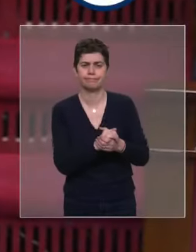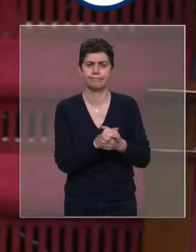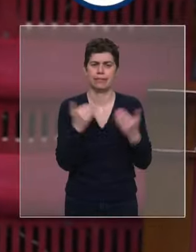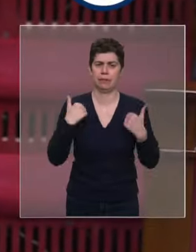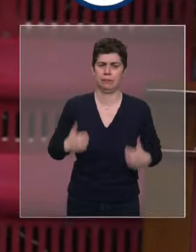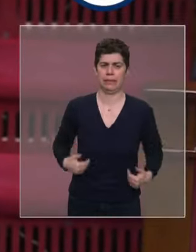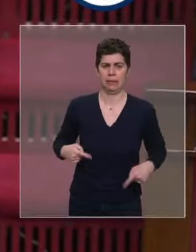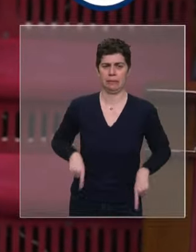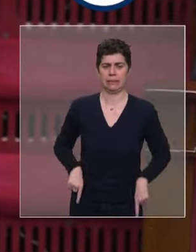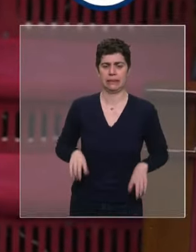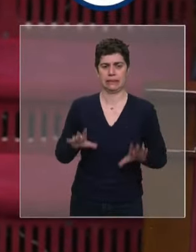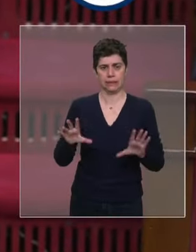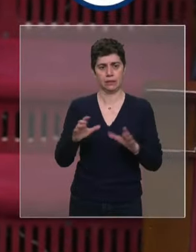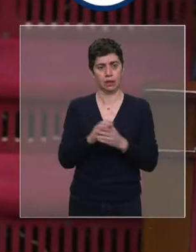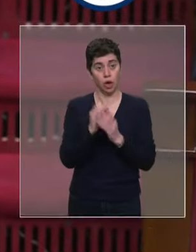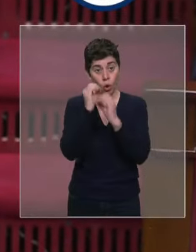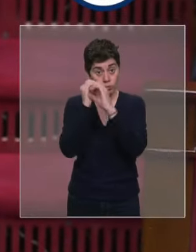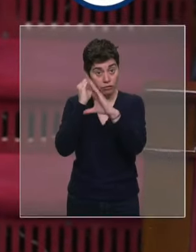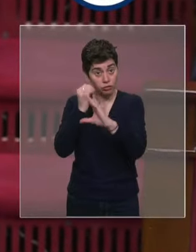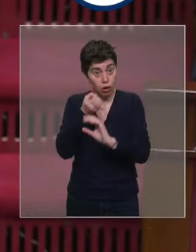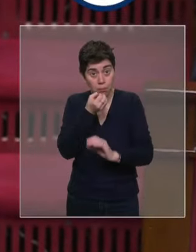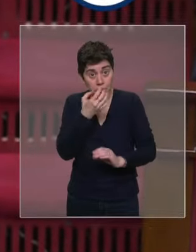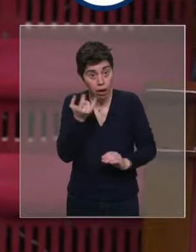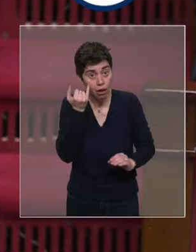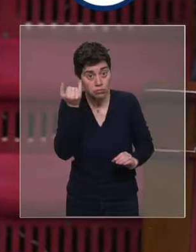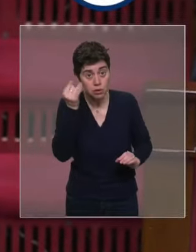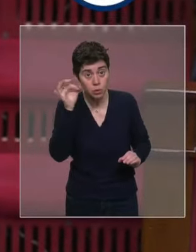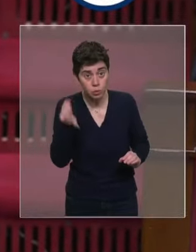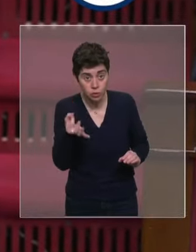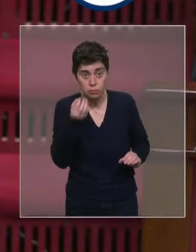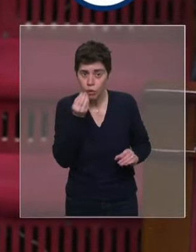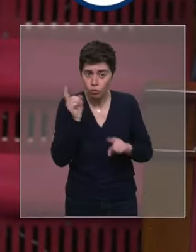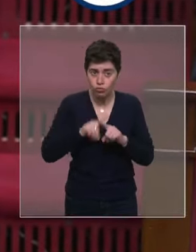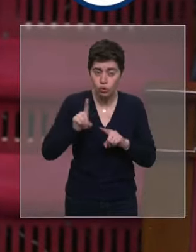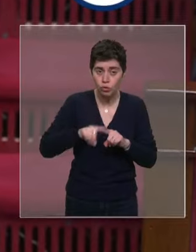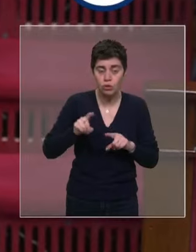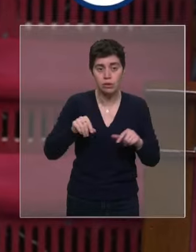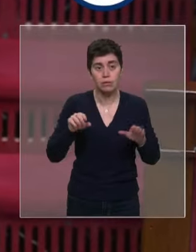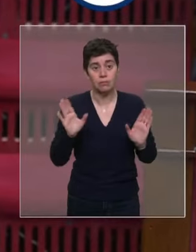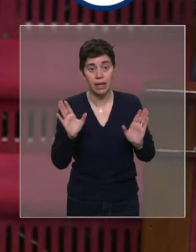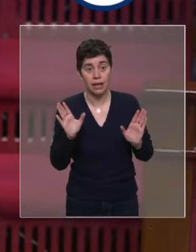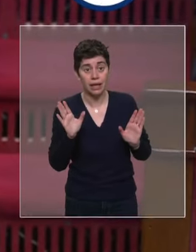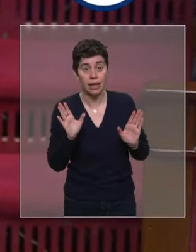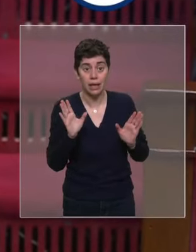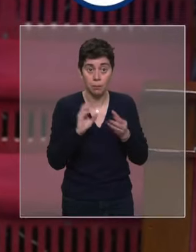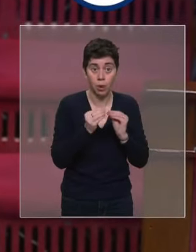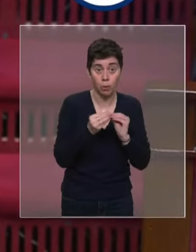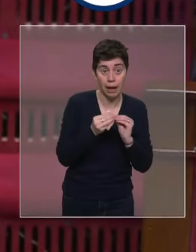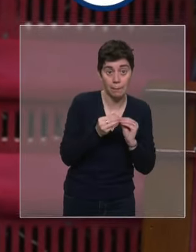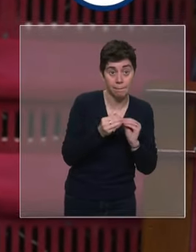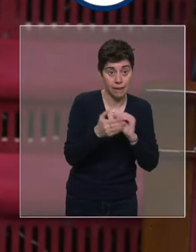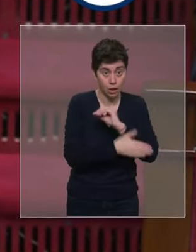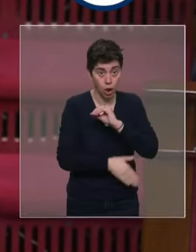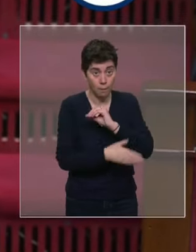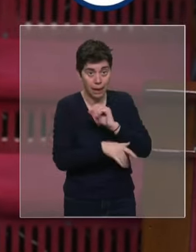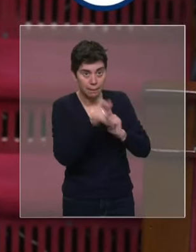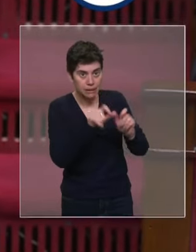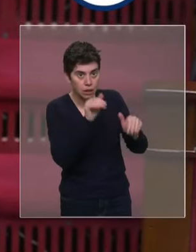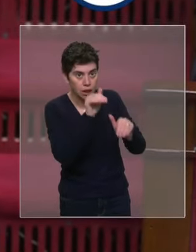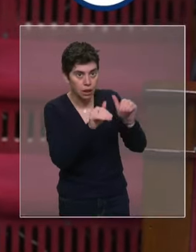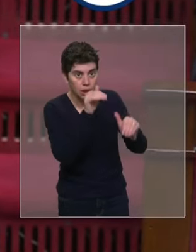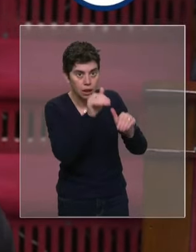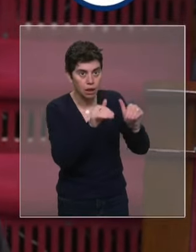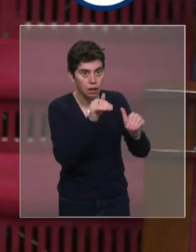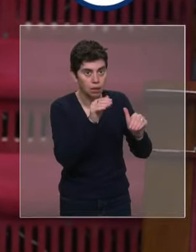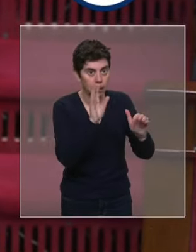Ministre, l'idée de l'observatoire est une bonne chose. Mais attention, vous risquez de ne plus avoir d'interlocuteurs dans les territoires ruraux. Ne découragez pas les